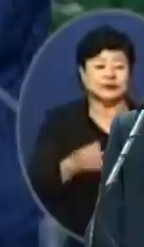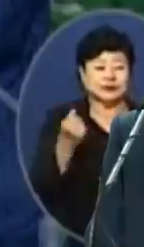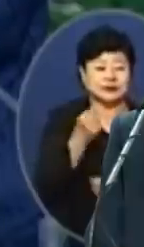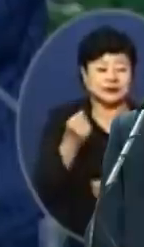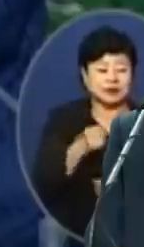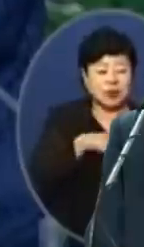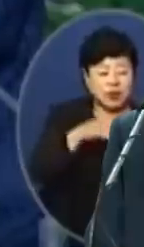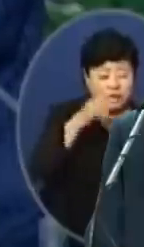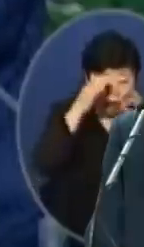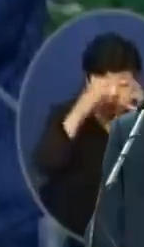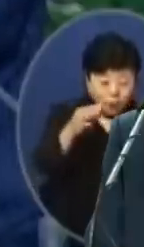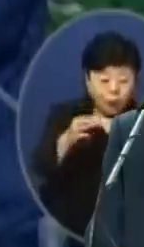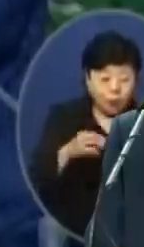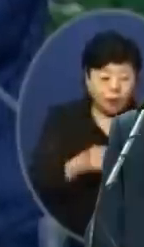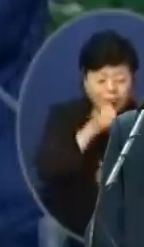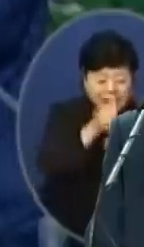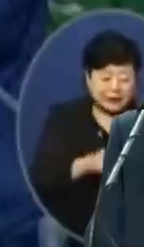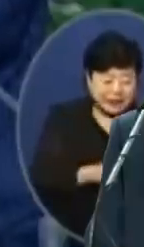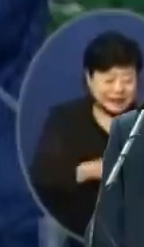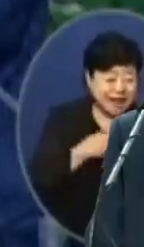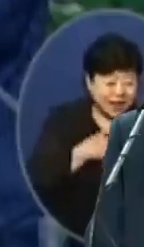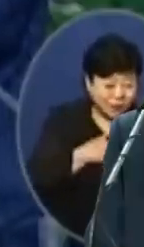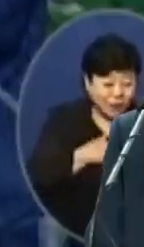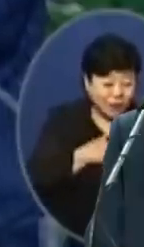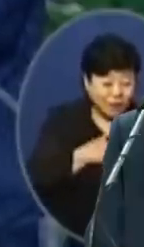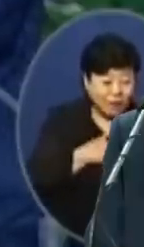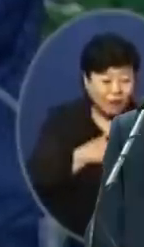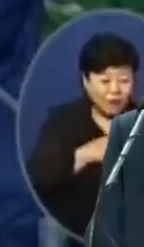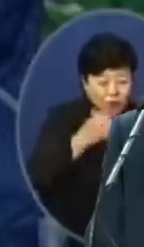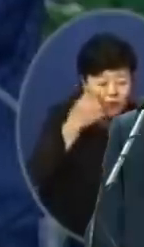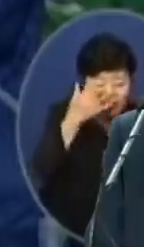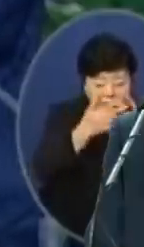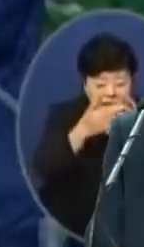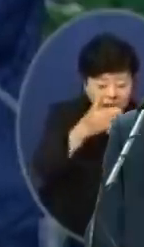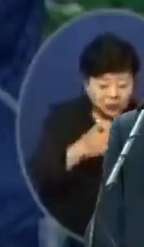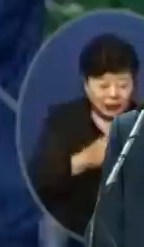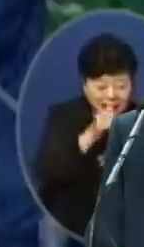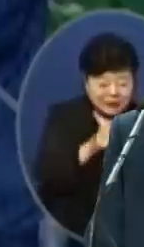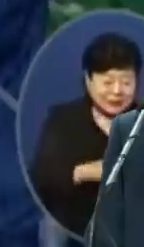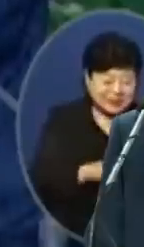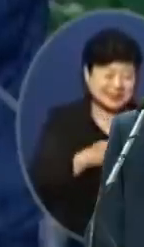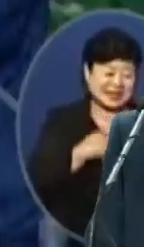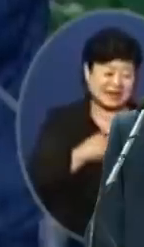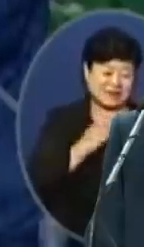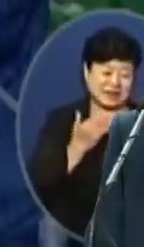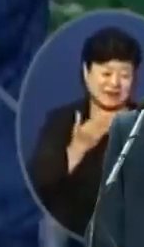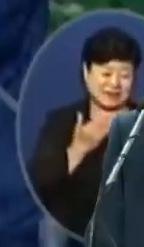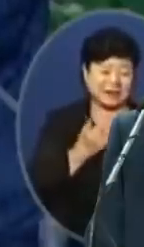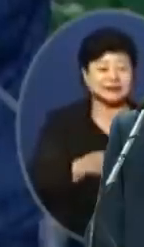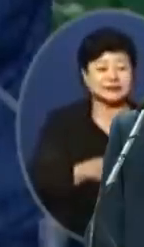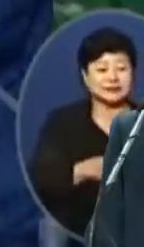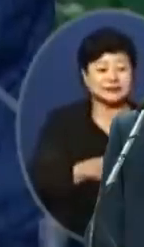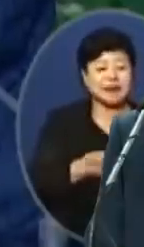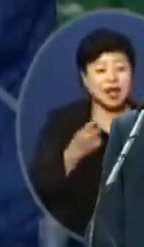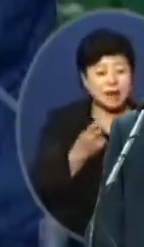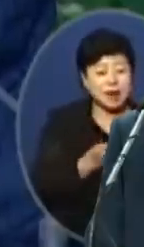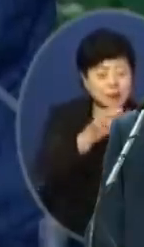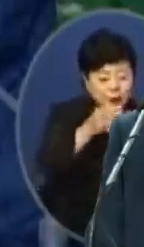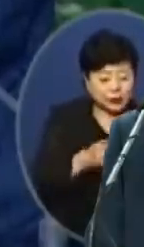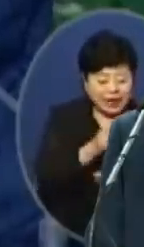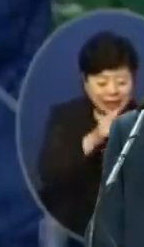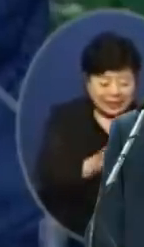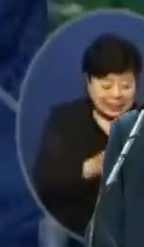것처럼 환경을 바라보고 하나님 뜻을 알고, 그다음에 꿈이나 환상을 통해서 하나님 뜻을 알고, 그 여러 방법을 통해서